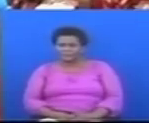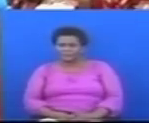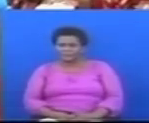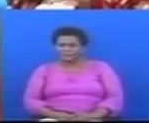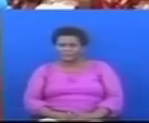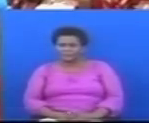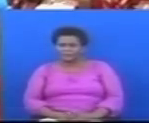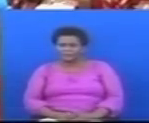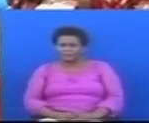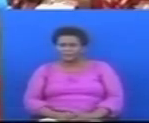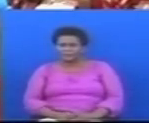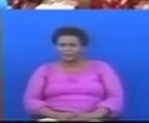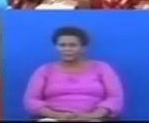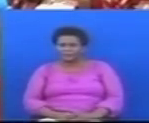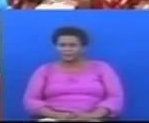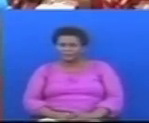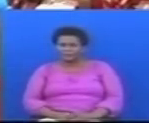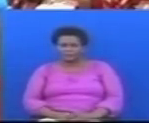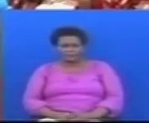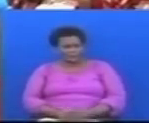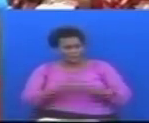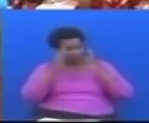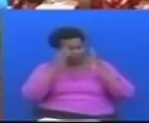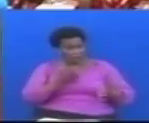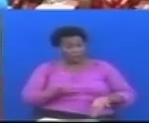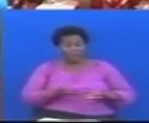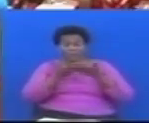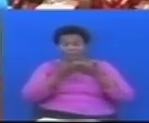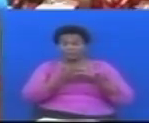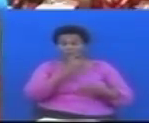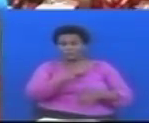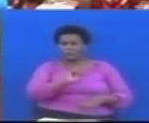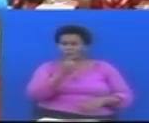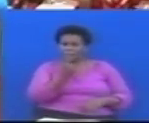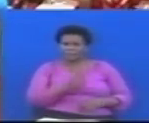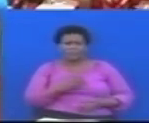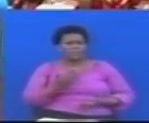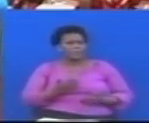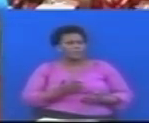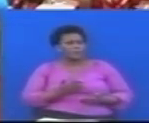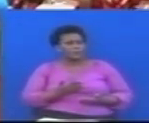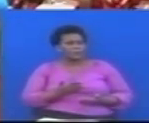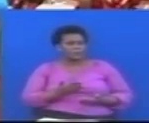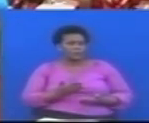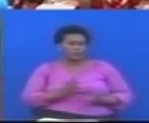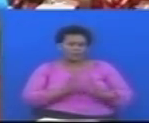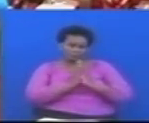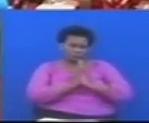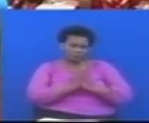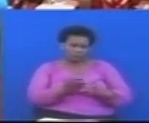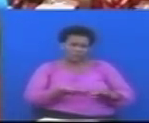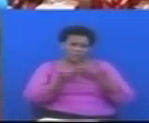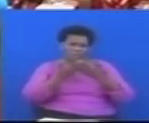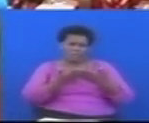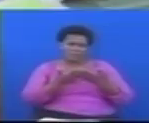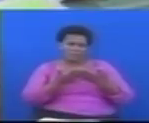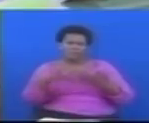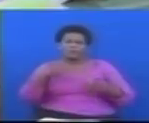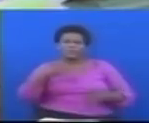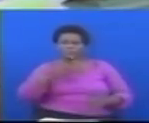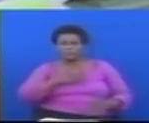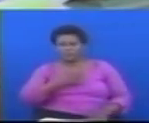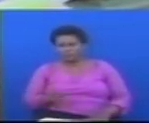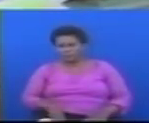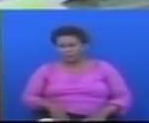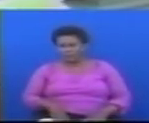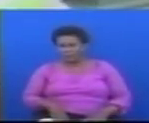Mheshimiwa mwenyekiti, Mheshimiwa naibu spika, kwanza napenda nimshukuru sana Mheshimiwa naibu waziri kwa majibu ya maswali ya msingi ya Mheshimiwa